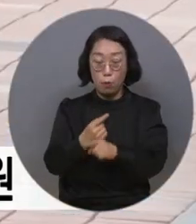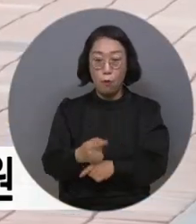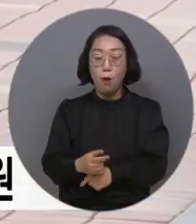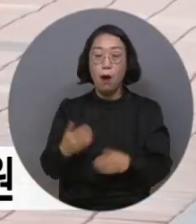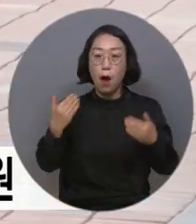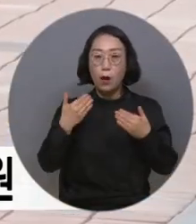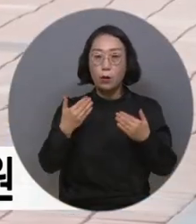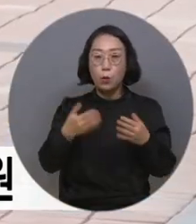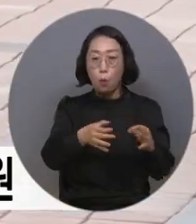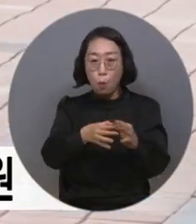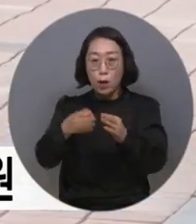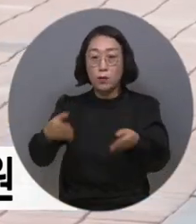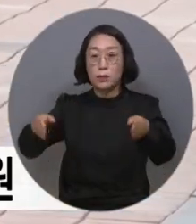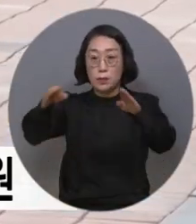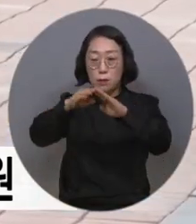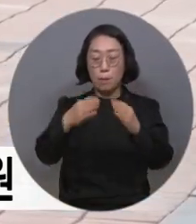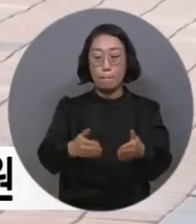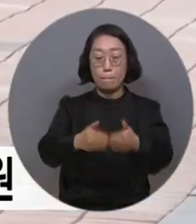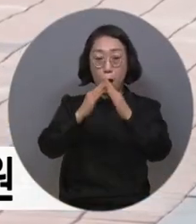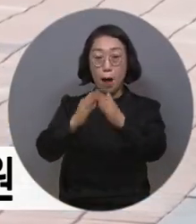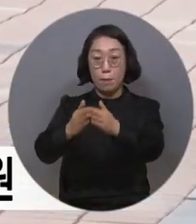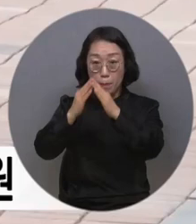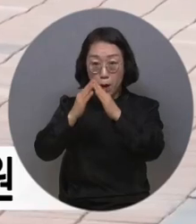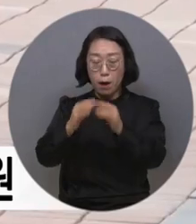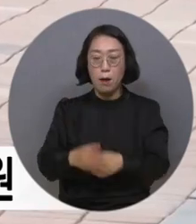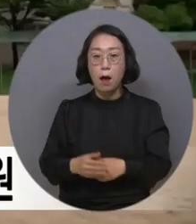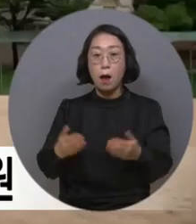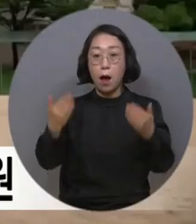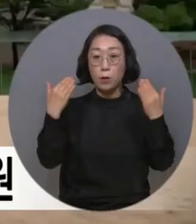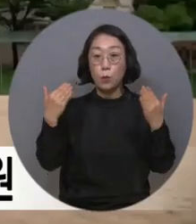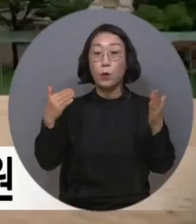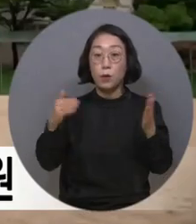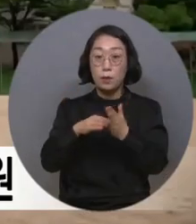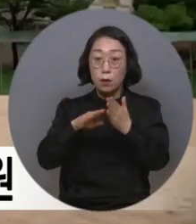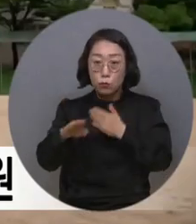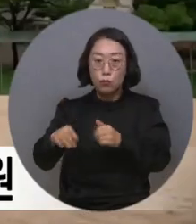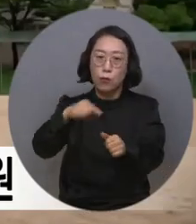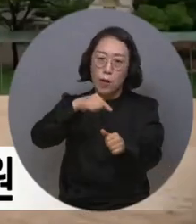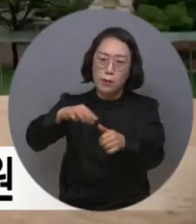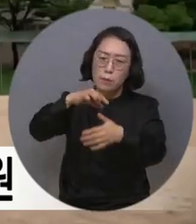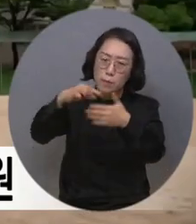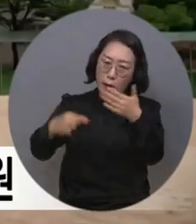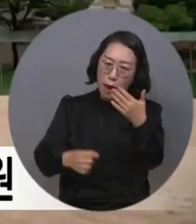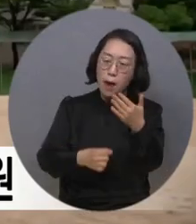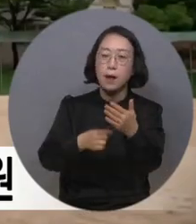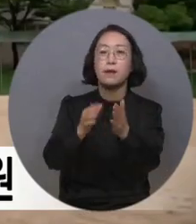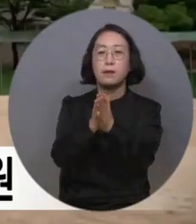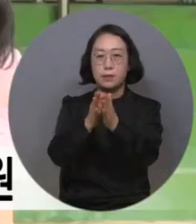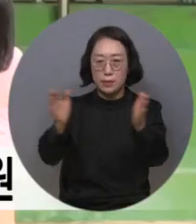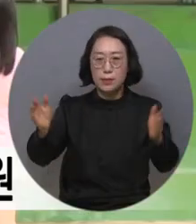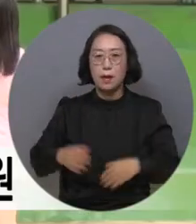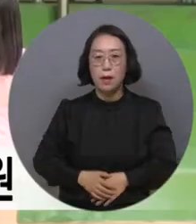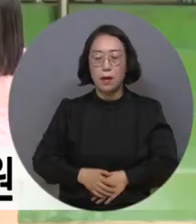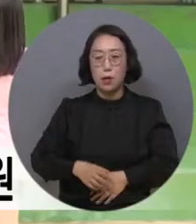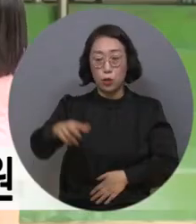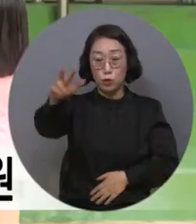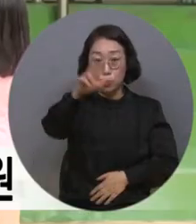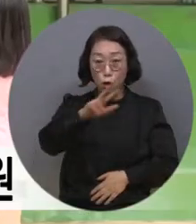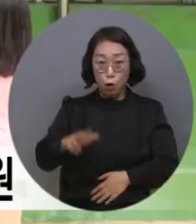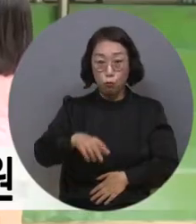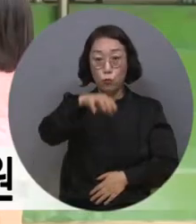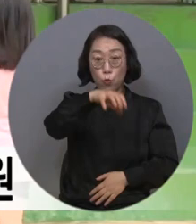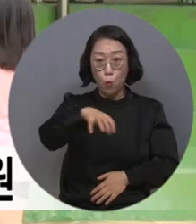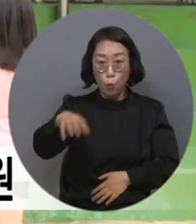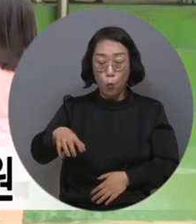복합시설을 우선적으로 설치해 방과후 프로그램을 적극적으로 지원한다고 전했습니다이를 위해 전국 기초지자체